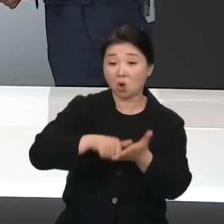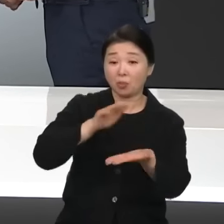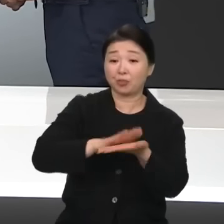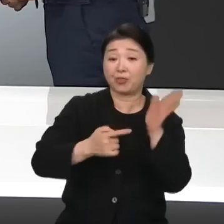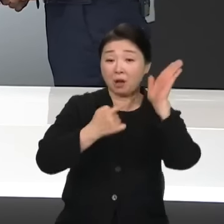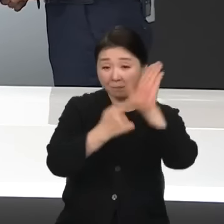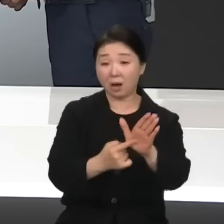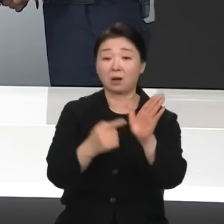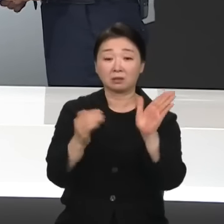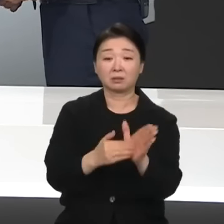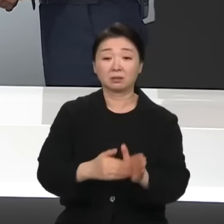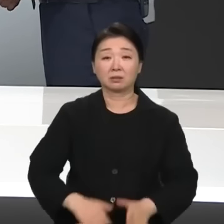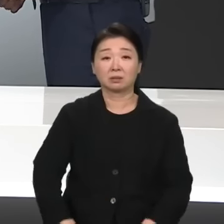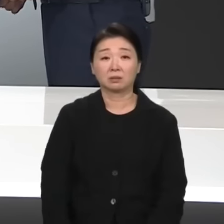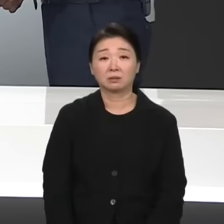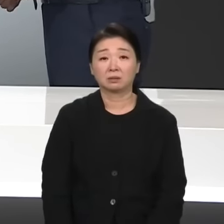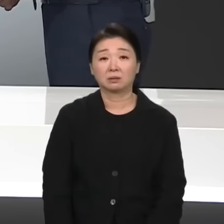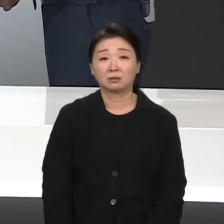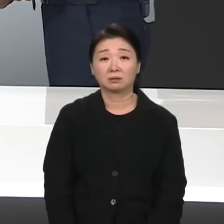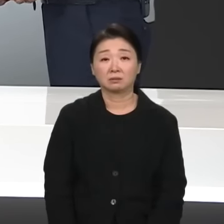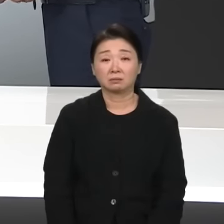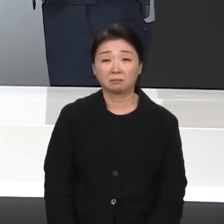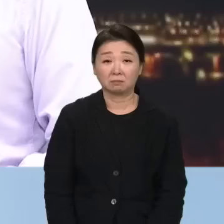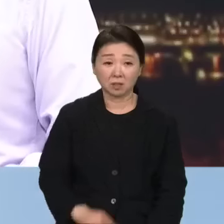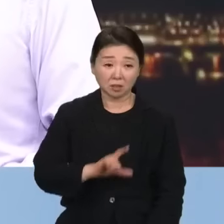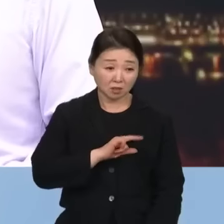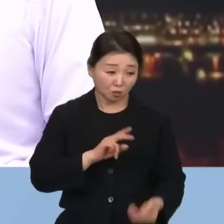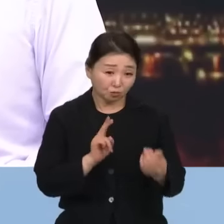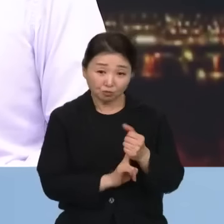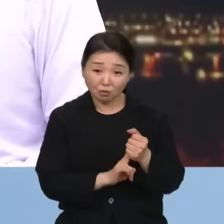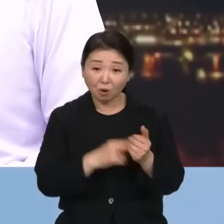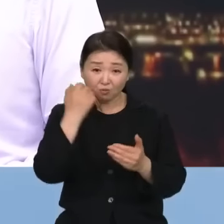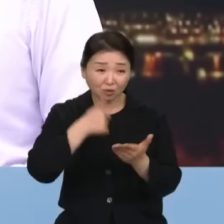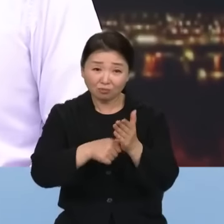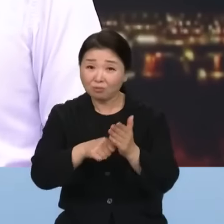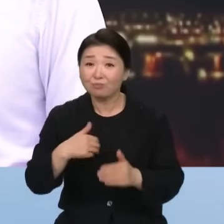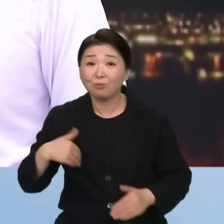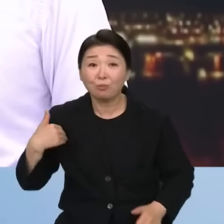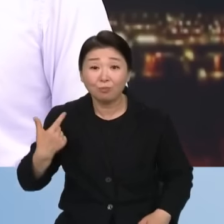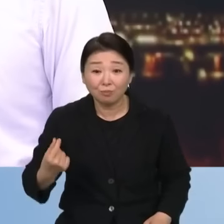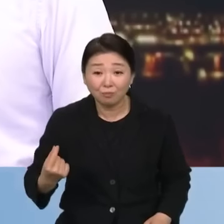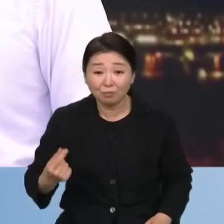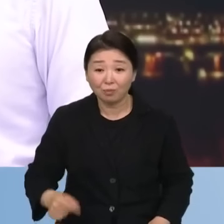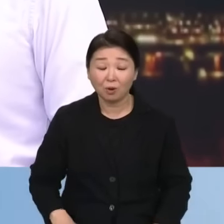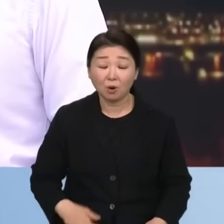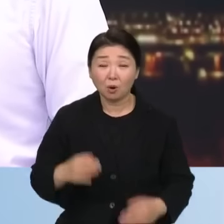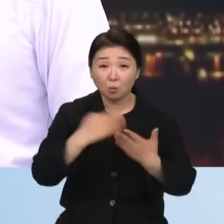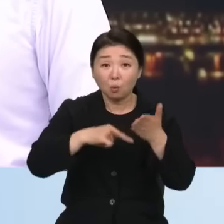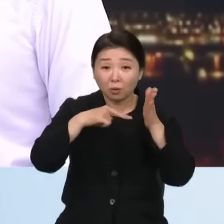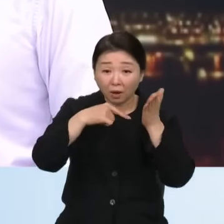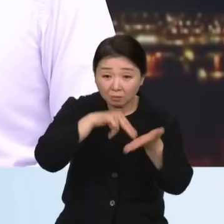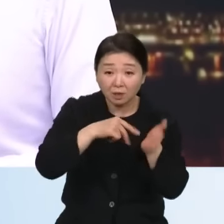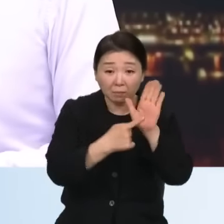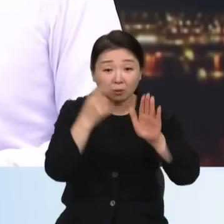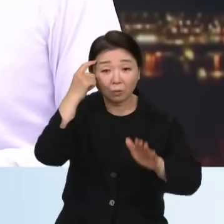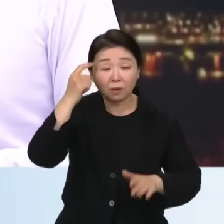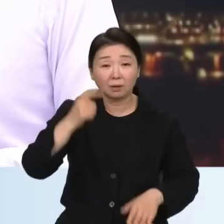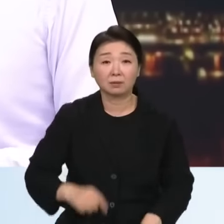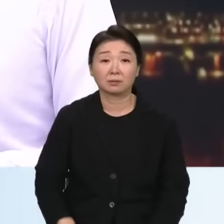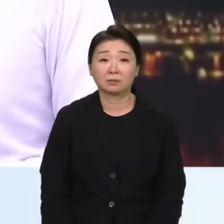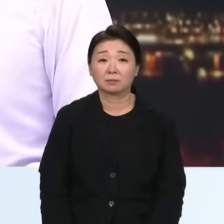이른바 커밍아웃을 한 겁니다. 네, 이게 무기명 투표라 사실 누가 누굴 찍었는지 알 수가 없는데 굳이 이렇게 공개적으로 밝힌 이유가 있을까요?